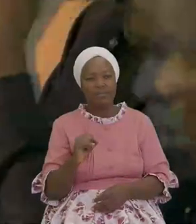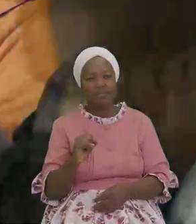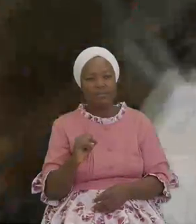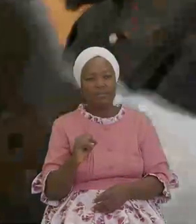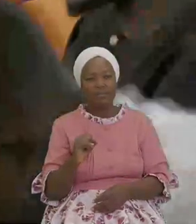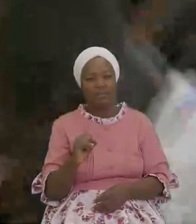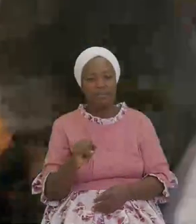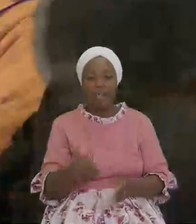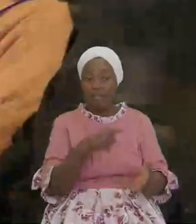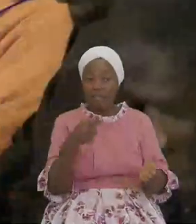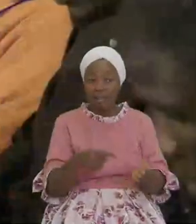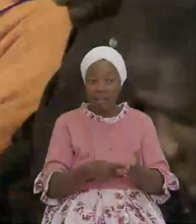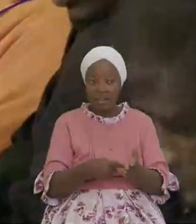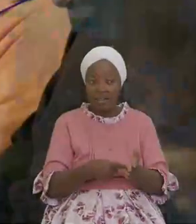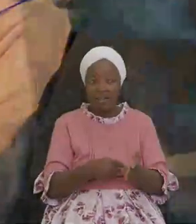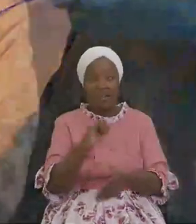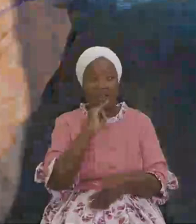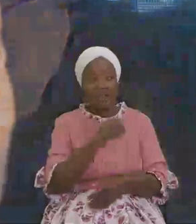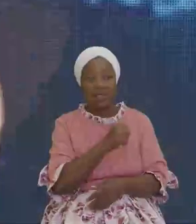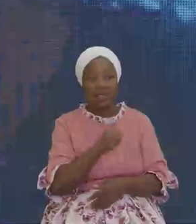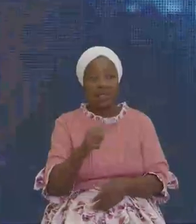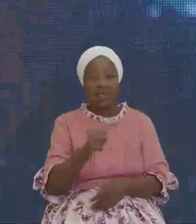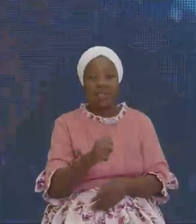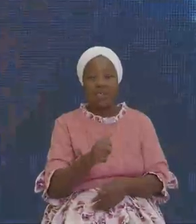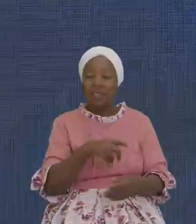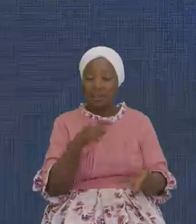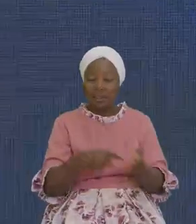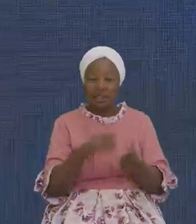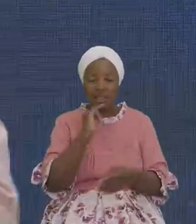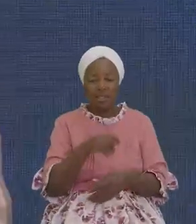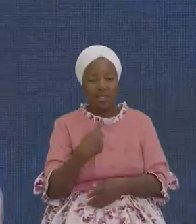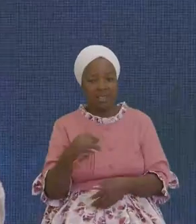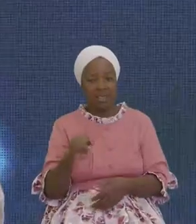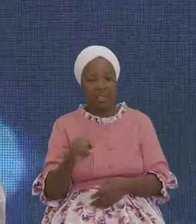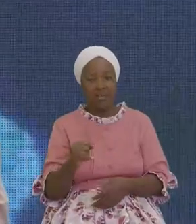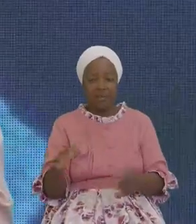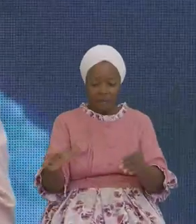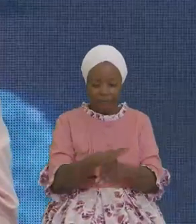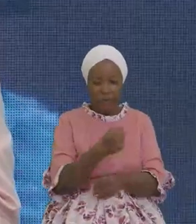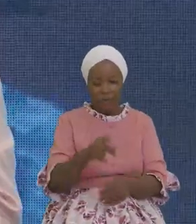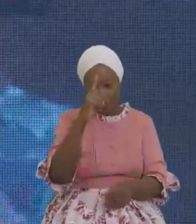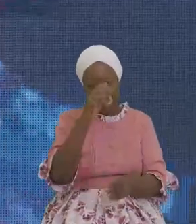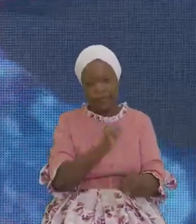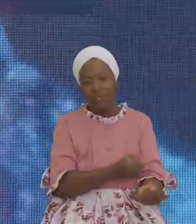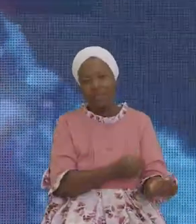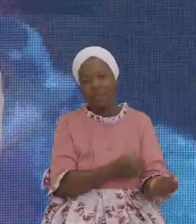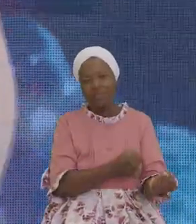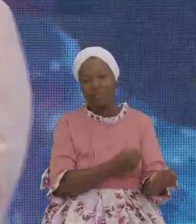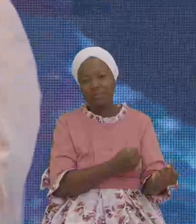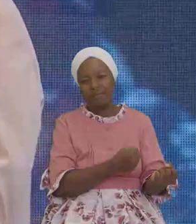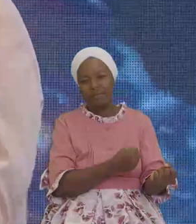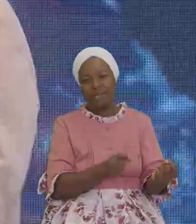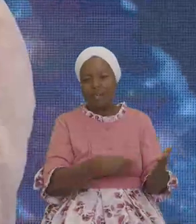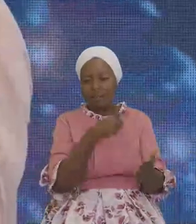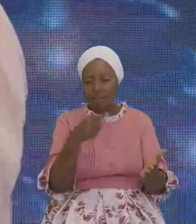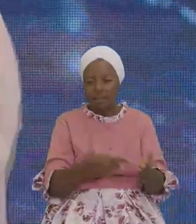Il dit cette parole, c'est une parole certaine. C'est une parole certaine, pleine de